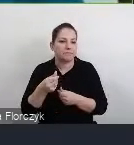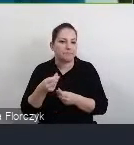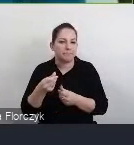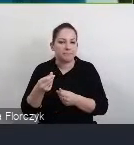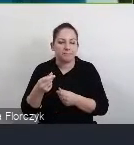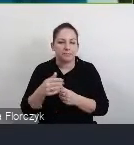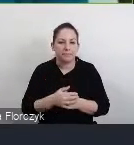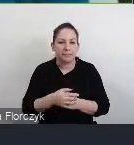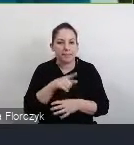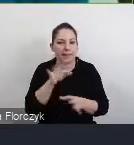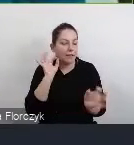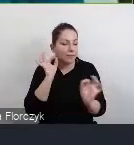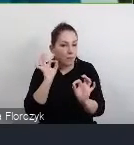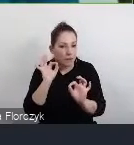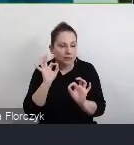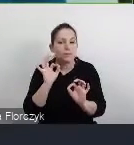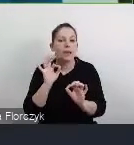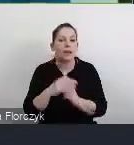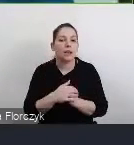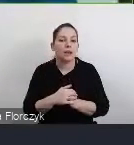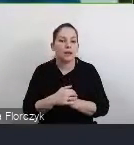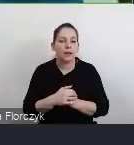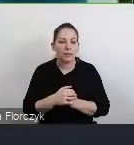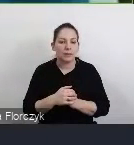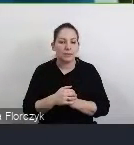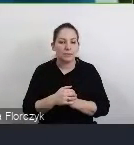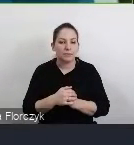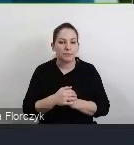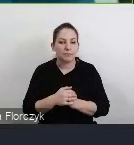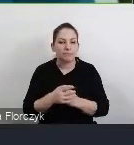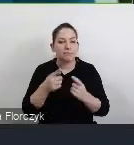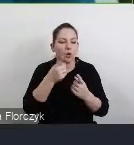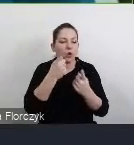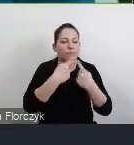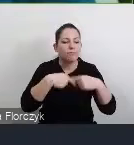tych danych, tych dokonując tych analiz,